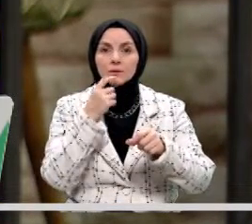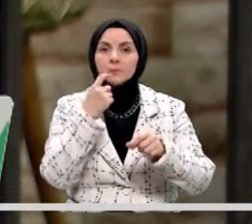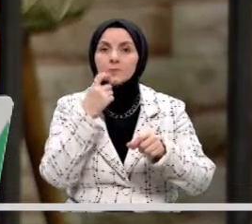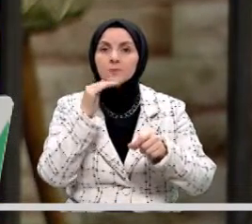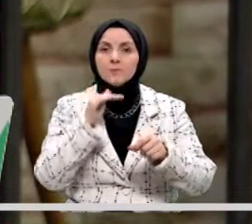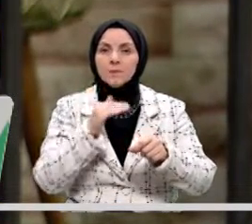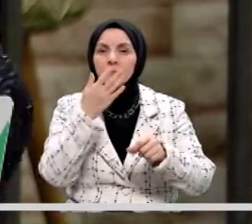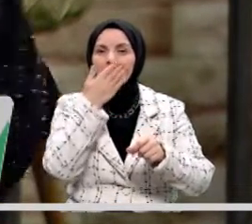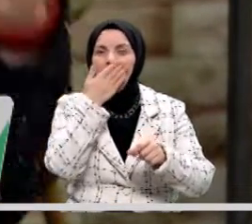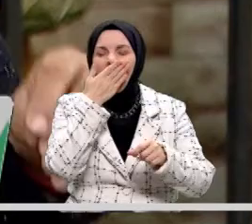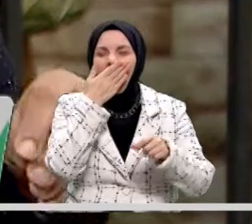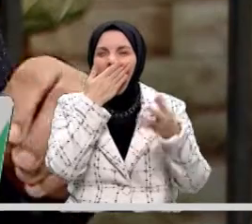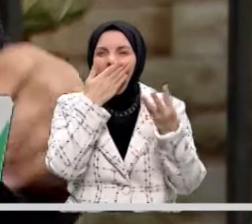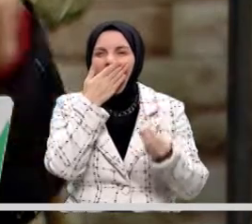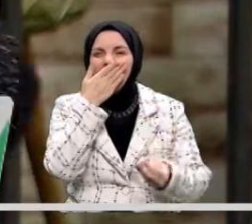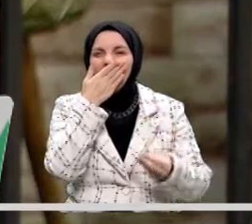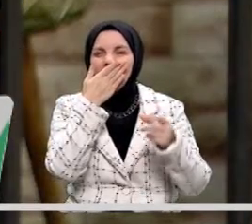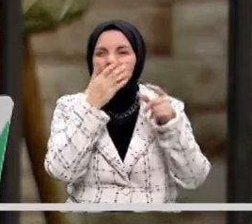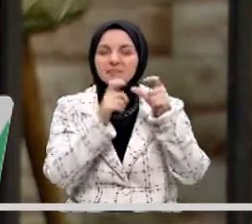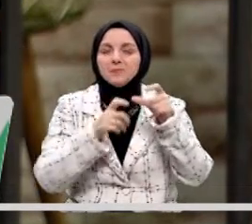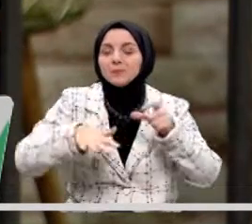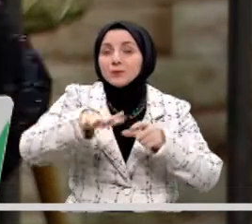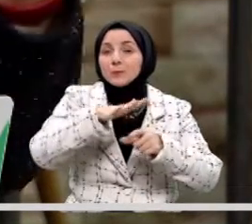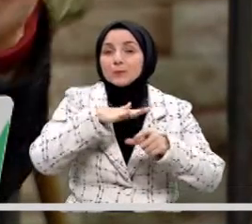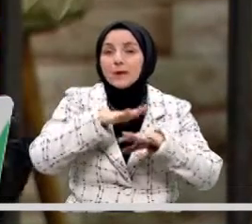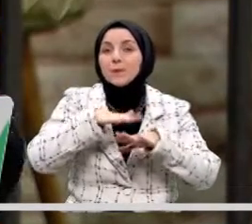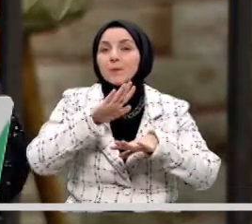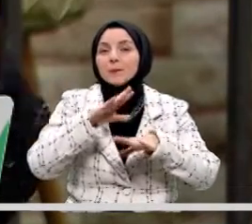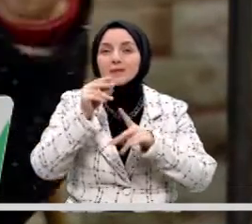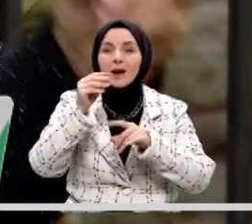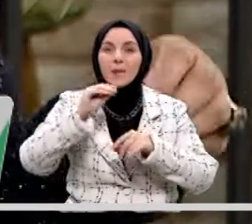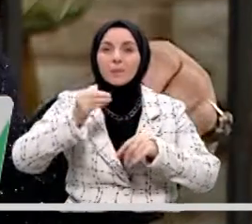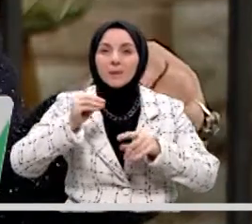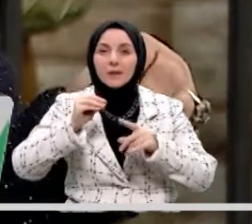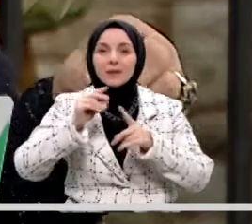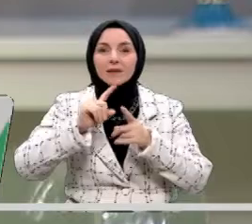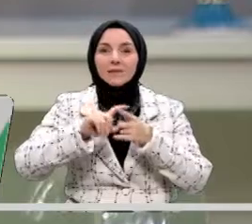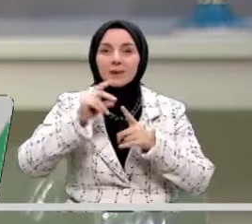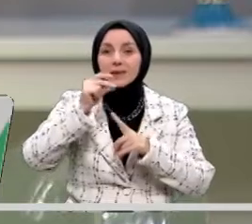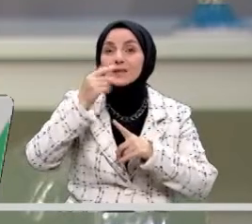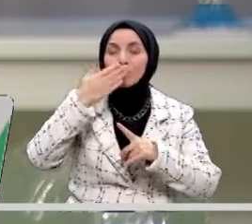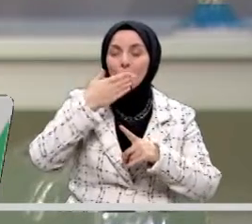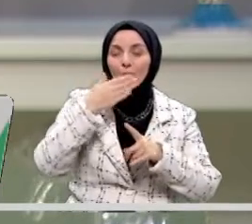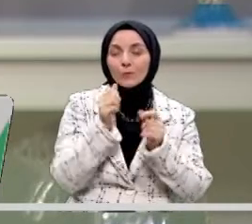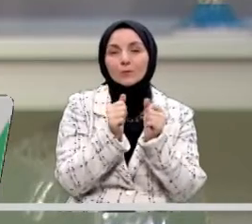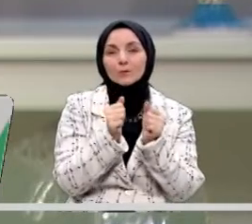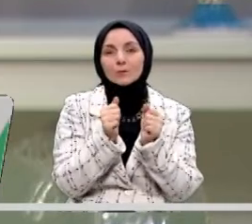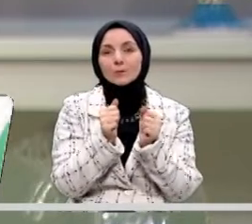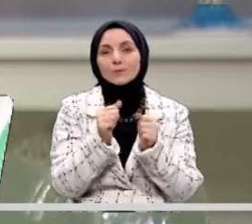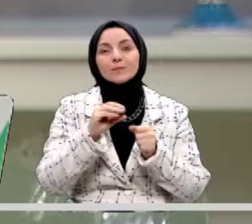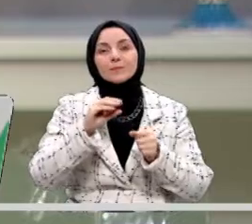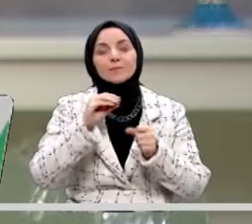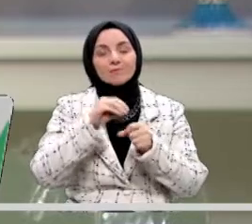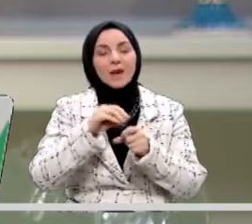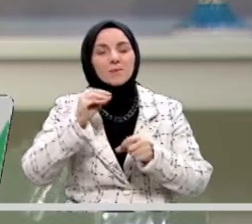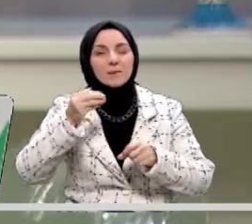kısmını yapamazlar Çünkü bebeklerle ilkokul çocuklar aynı sınıfta olamaz 4 yaşında hocam sosyalleşme sorunu olan